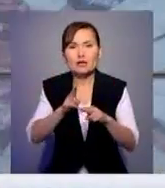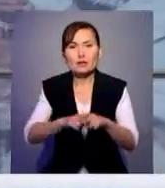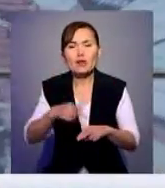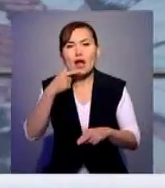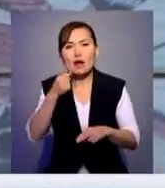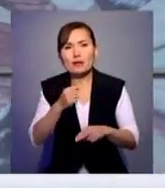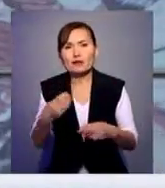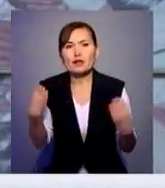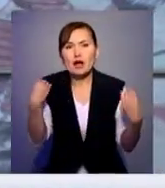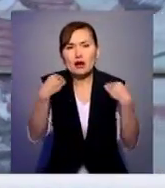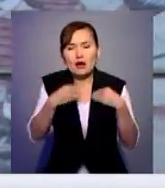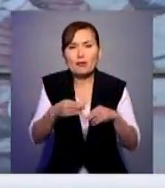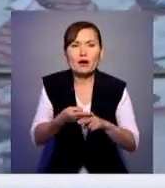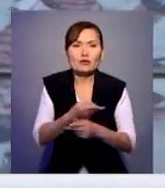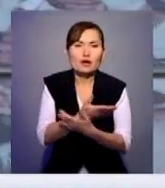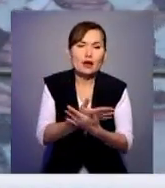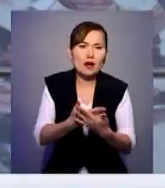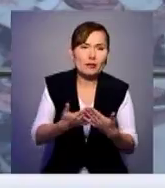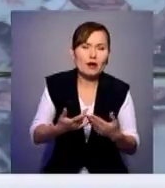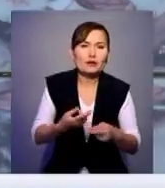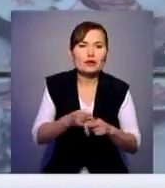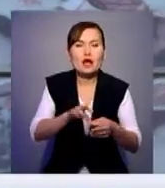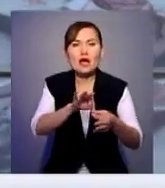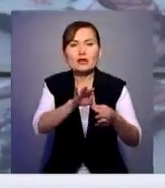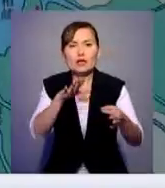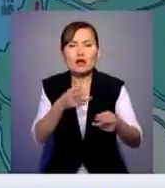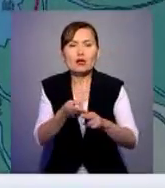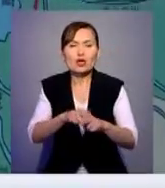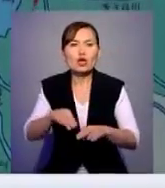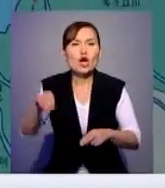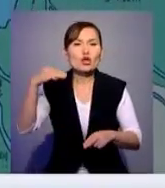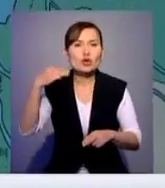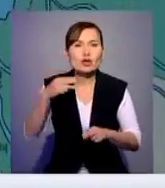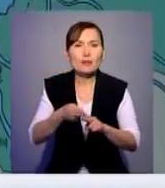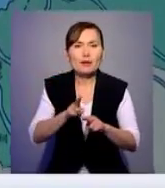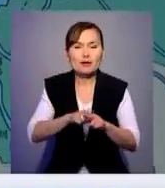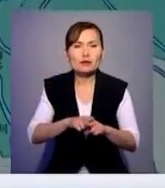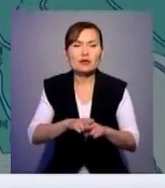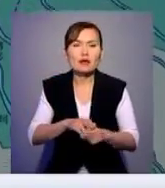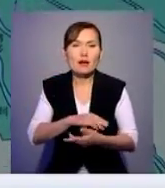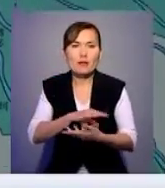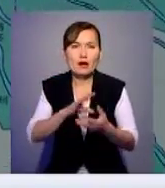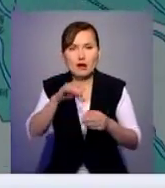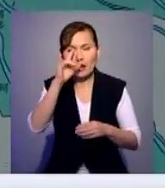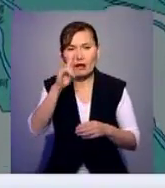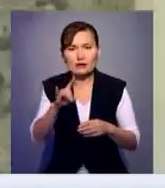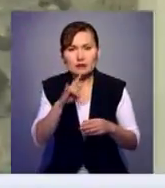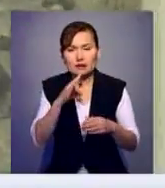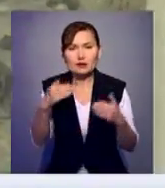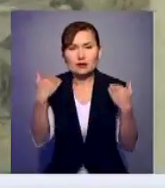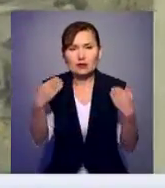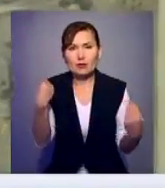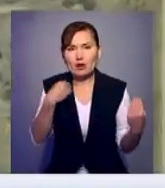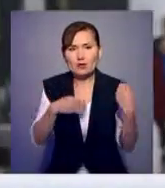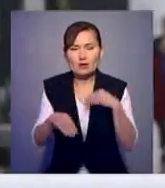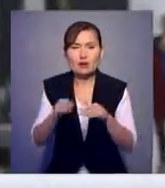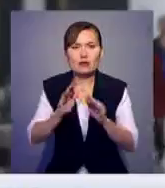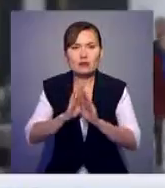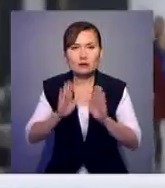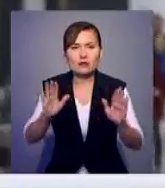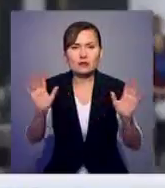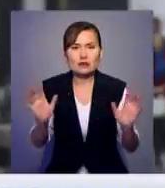Жауынгерлерінің әскери киімдері, дулығалары, қару-жарақтары толықтай түркі және дешті қыпшақтікі, дейді мәртебелі қонақ.